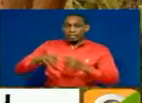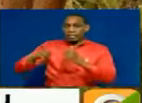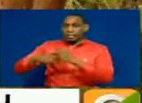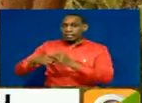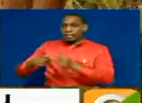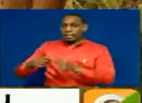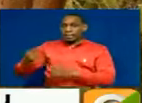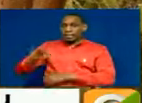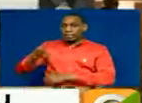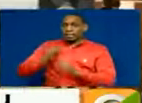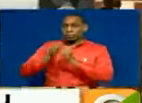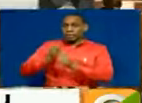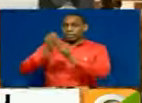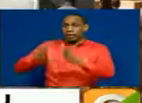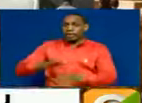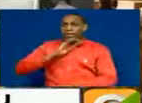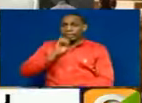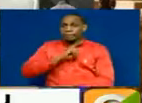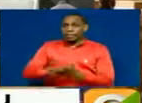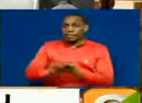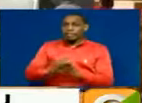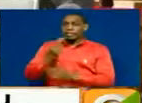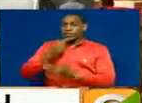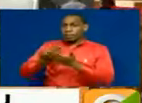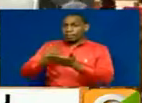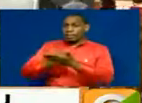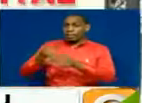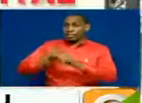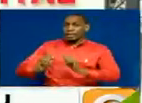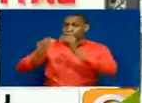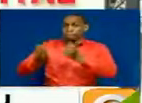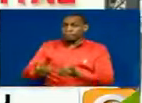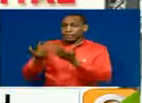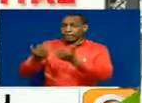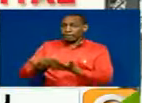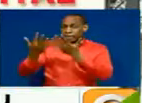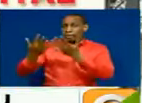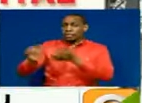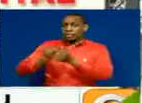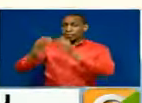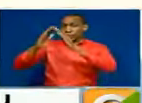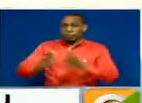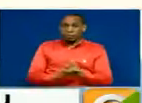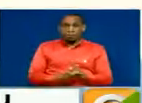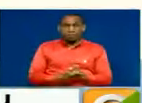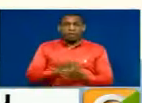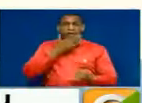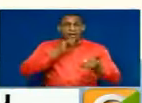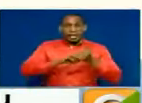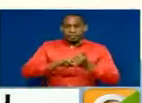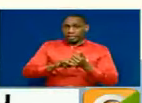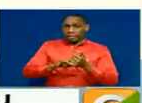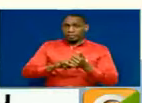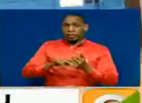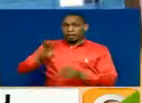5 pamoja na kijakazi wao walifariki siku ya Jumanne wiki jana baada ya moto mkubwa kuzuka nyumbani kwao. Mume wa mama huyo Maina